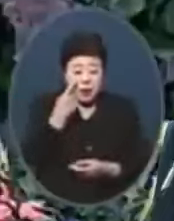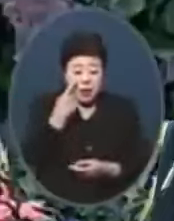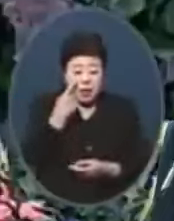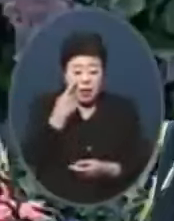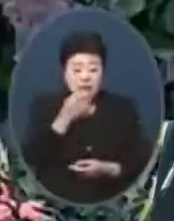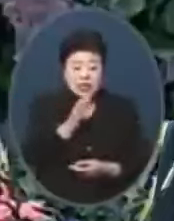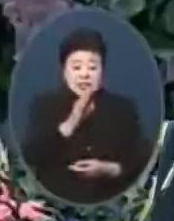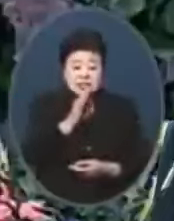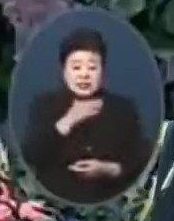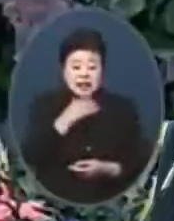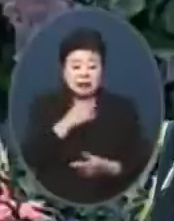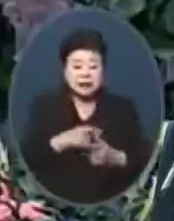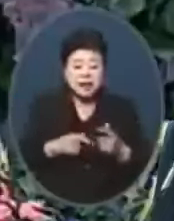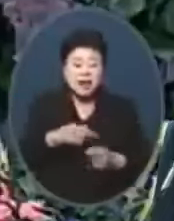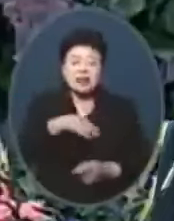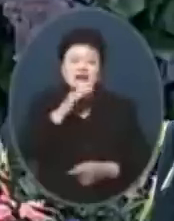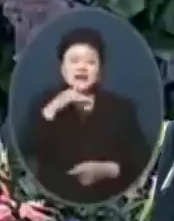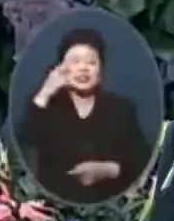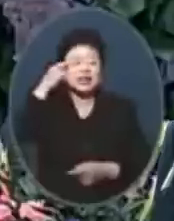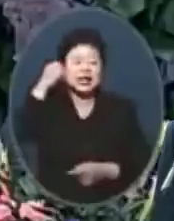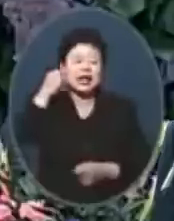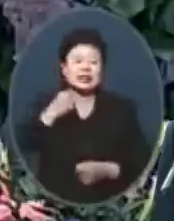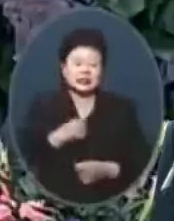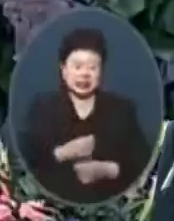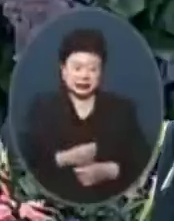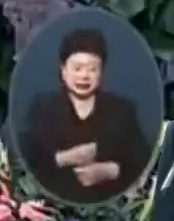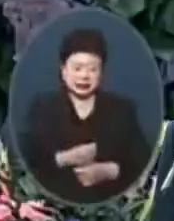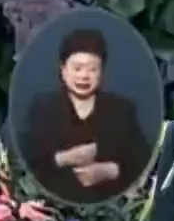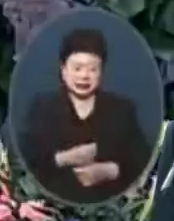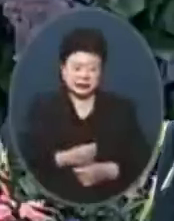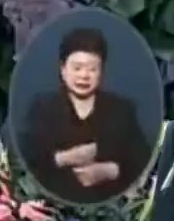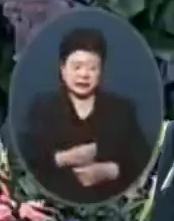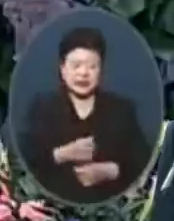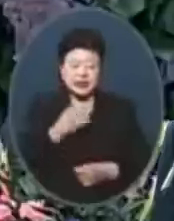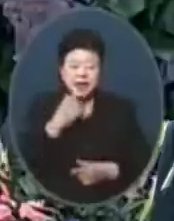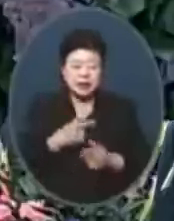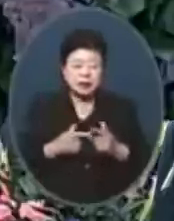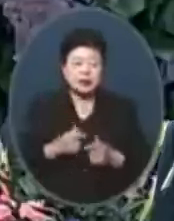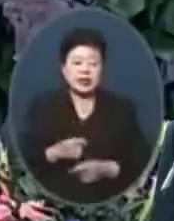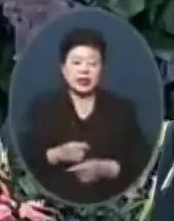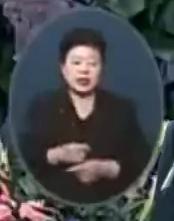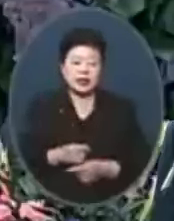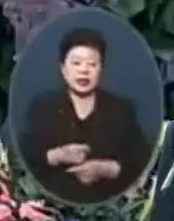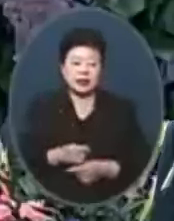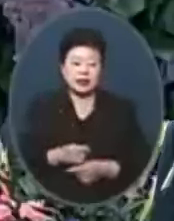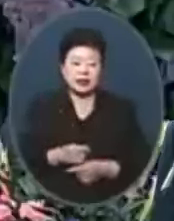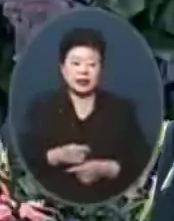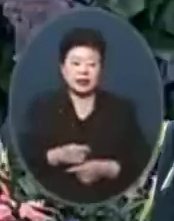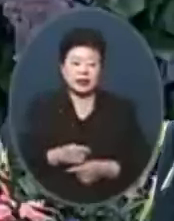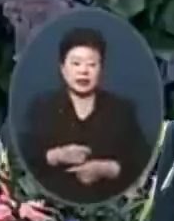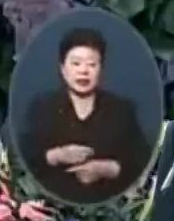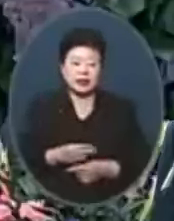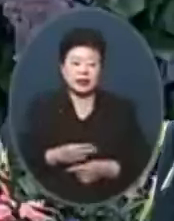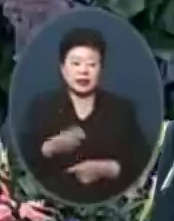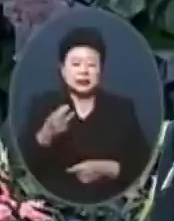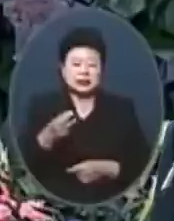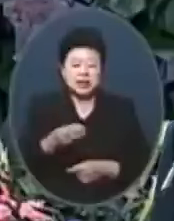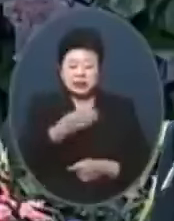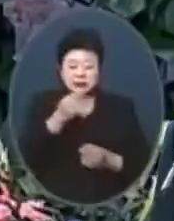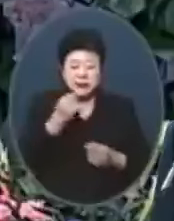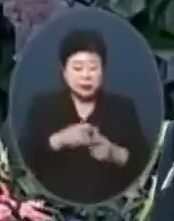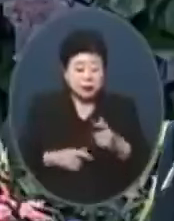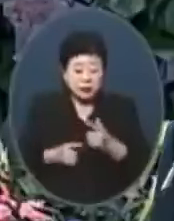실제 자기 나이보다 늙었다고 생각하는 사람들이 실제 자기 나이보다 3살이 젊다고 생각하는